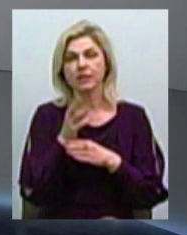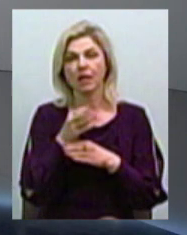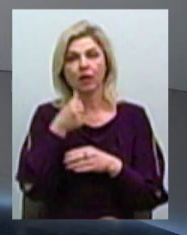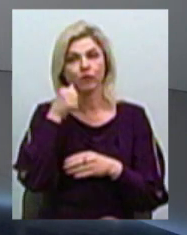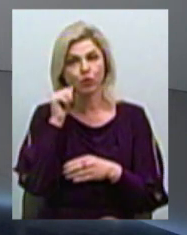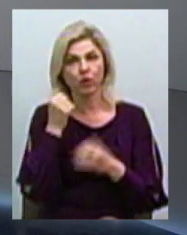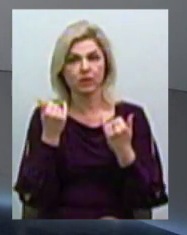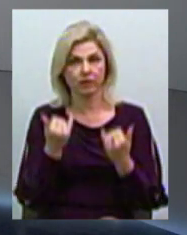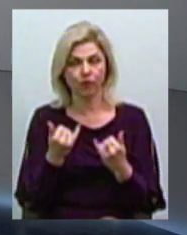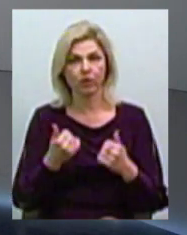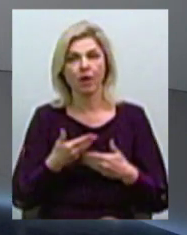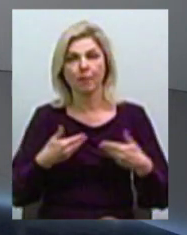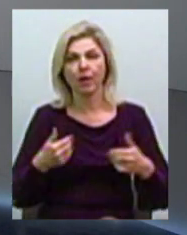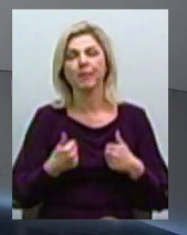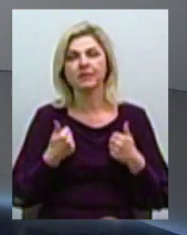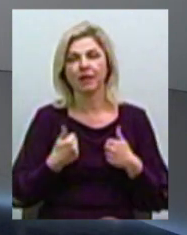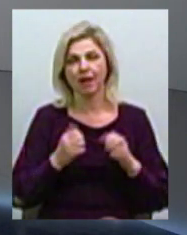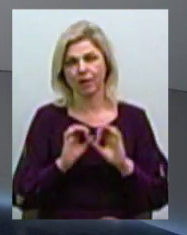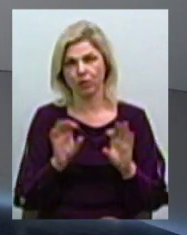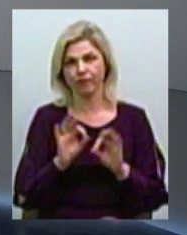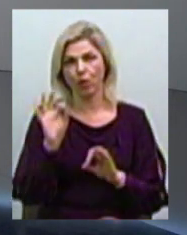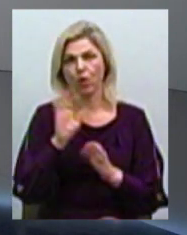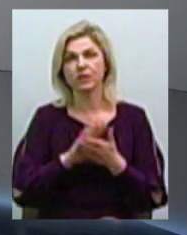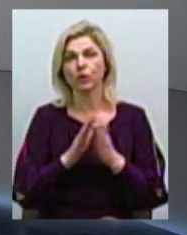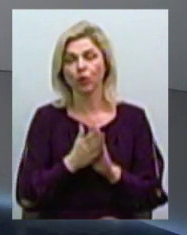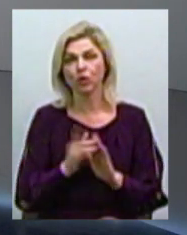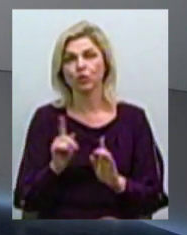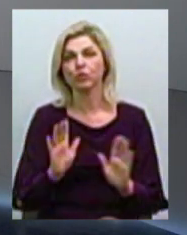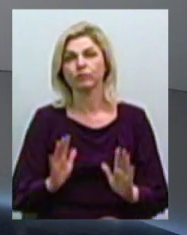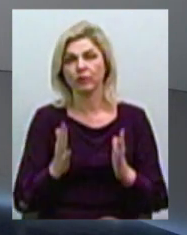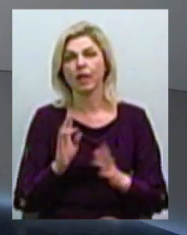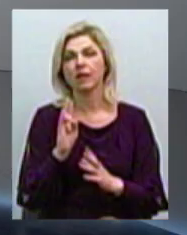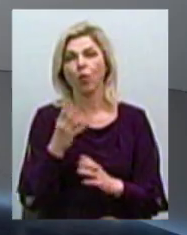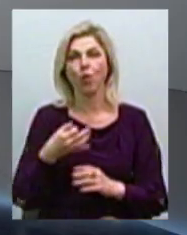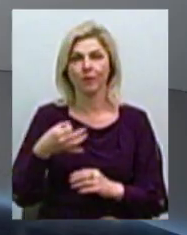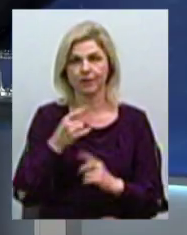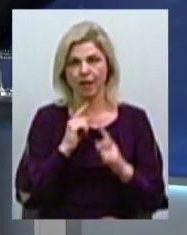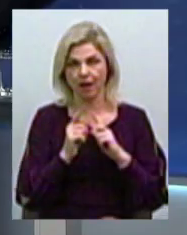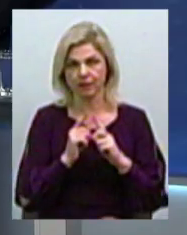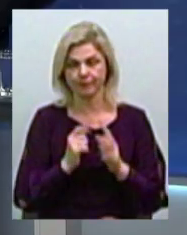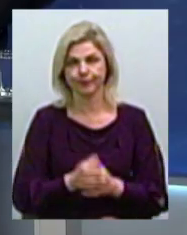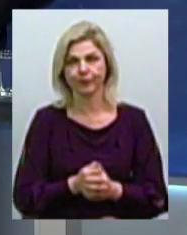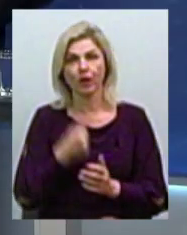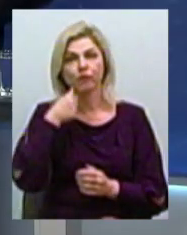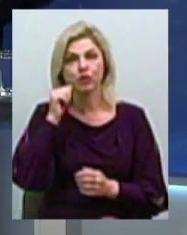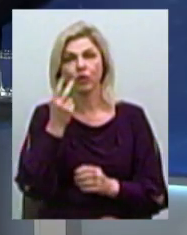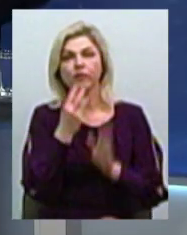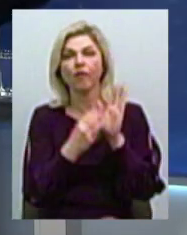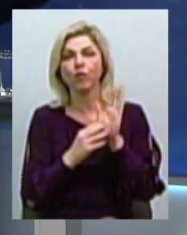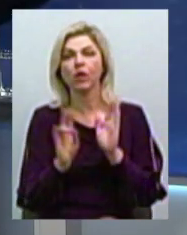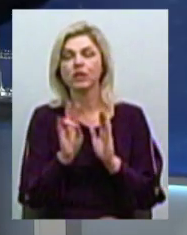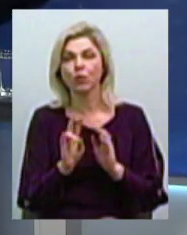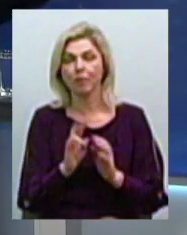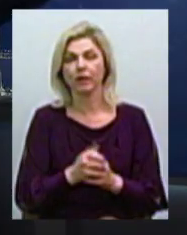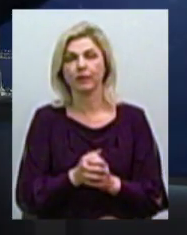ми постараємось розповісти вам про ситуацію, що склалася в Миколаївській обласній раді. Вчора, 28